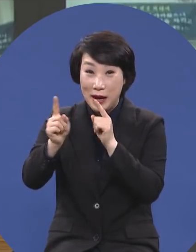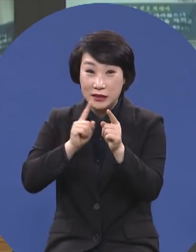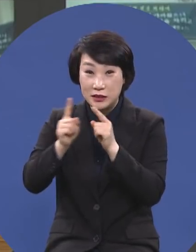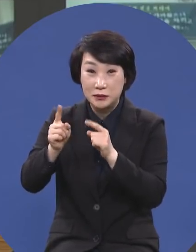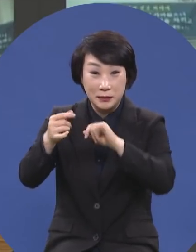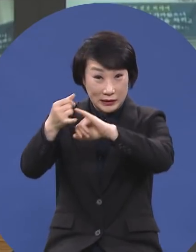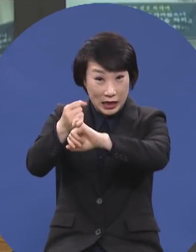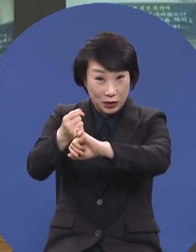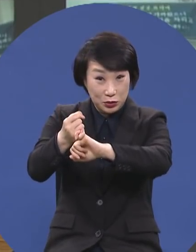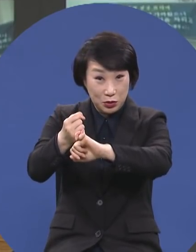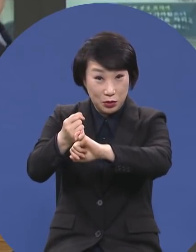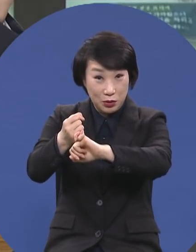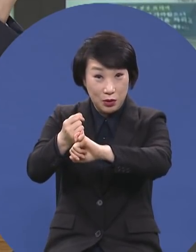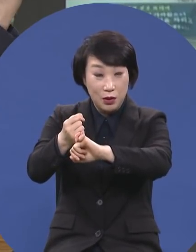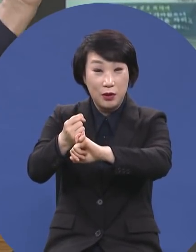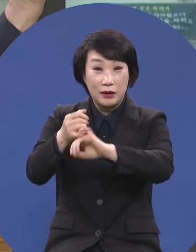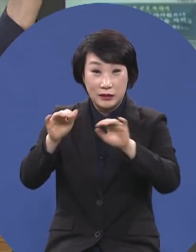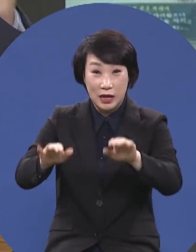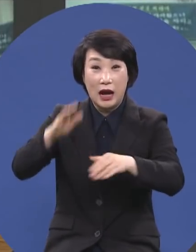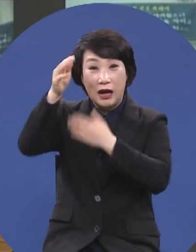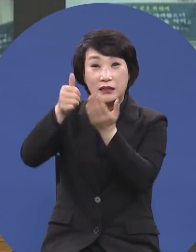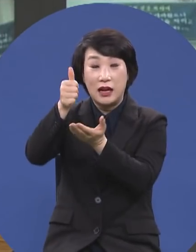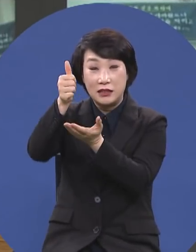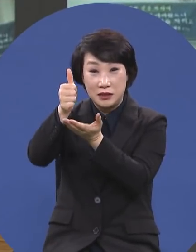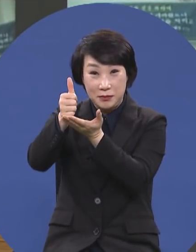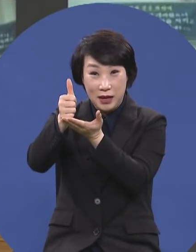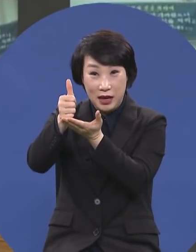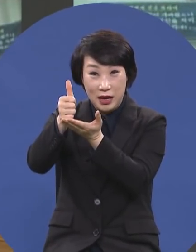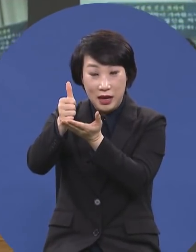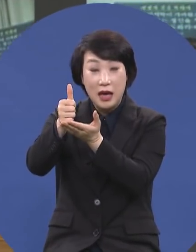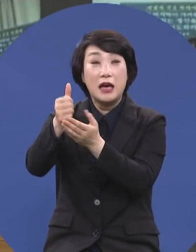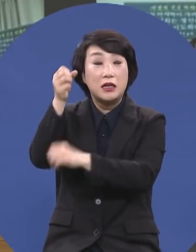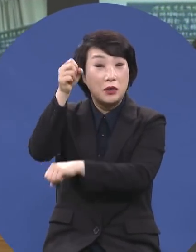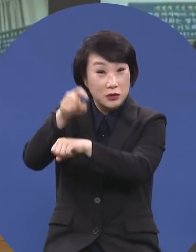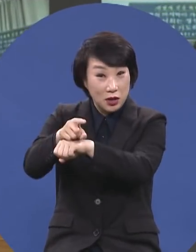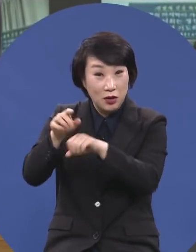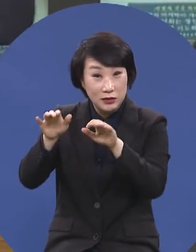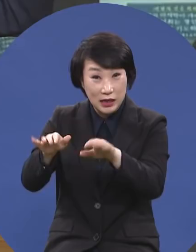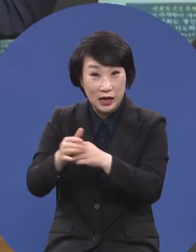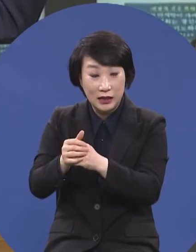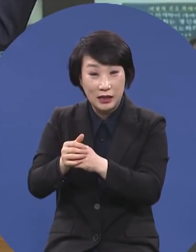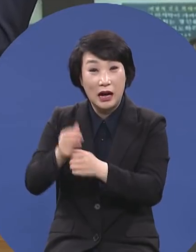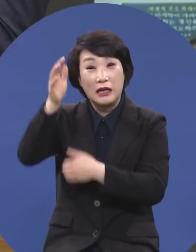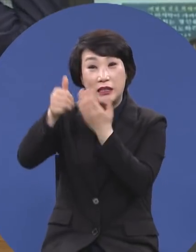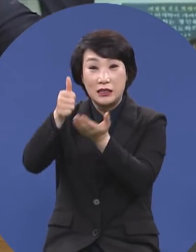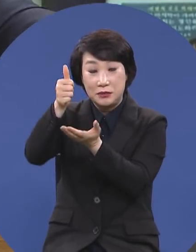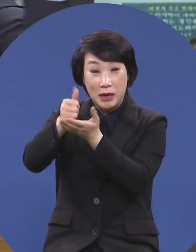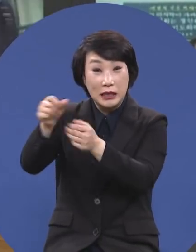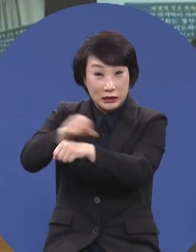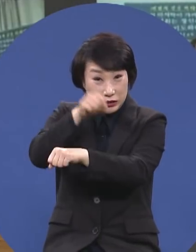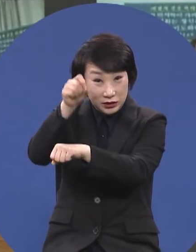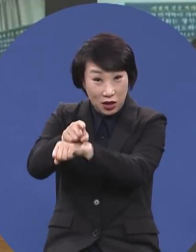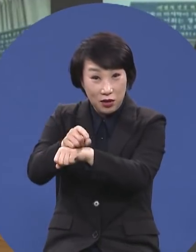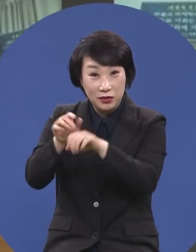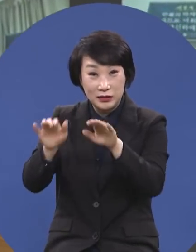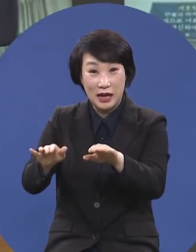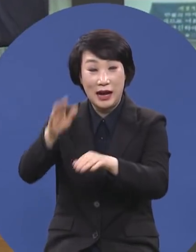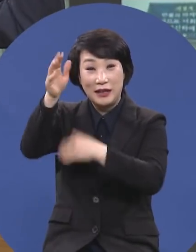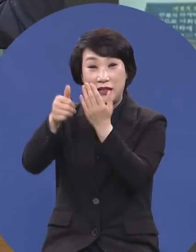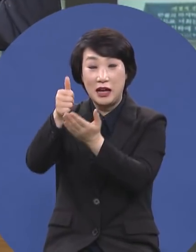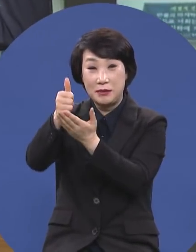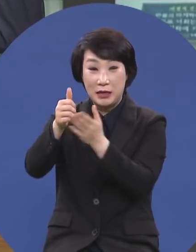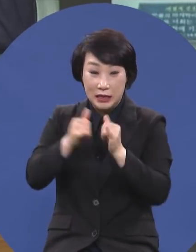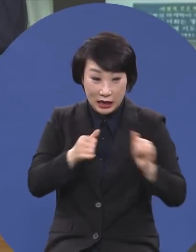말씀과 약속과 하나님의 본성, 하나님의 특성,